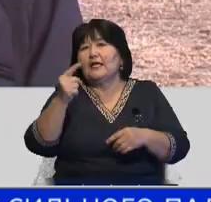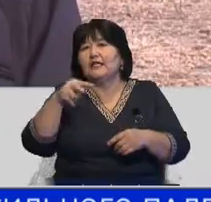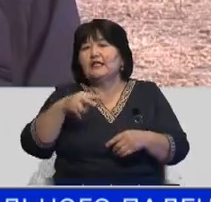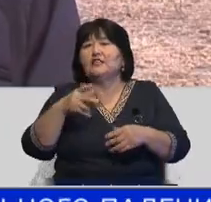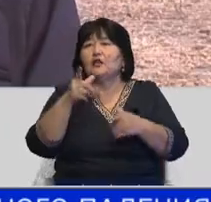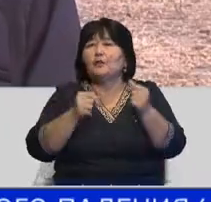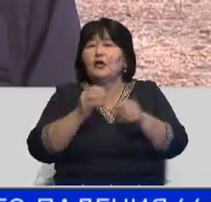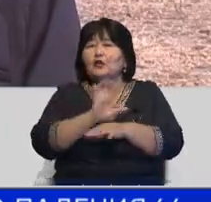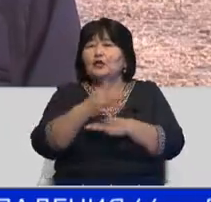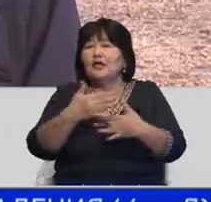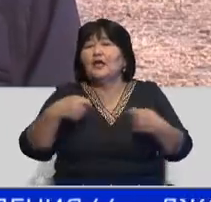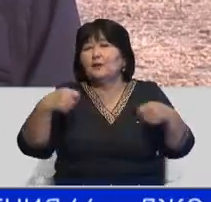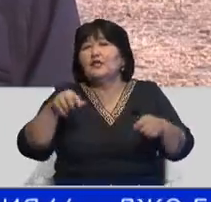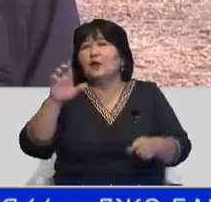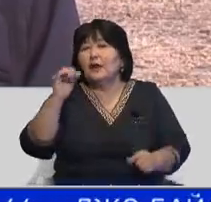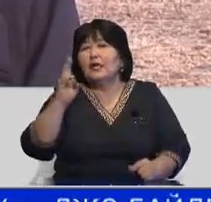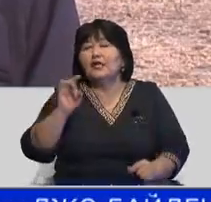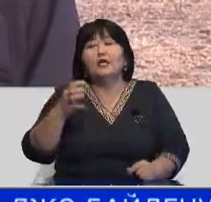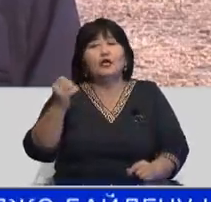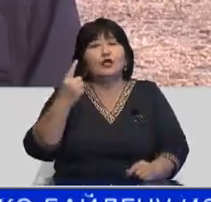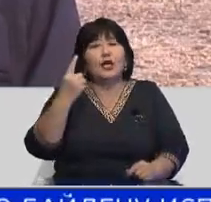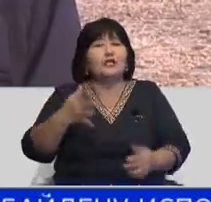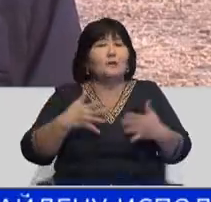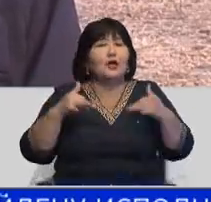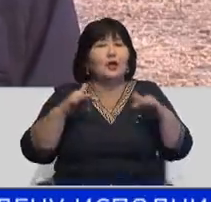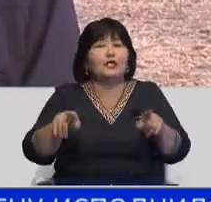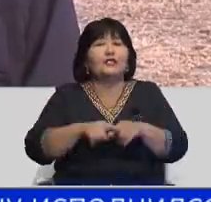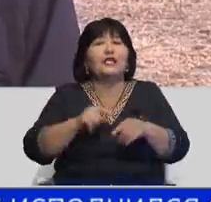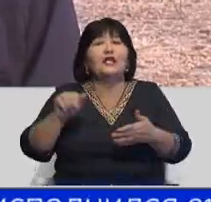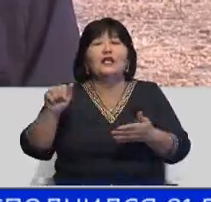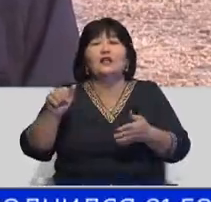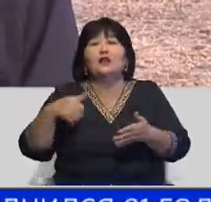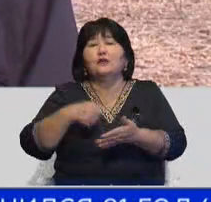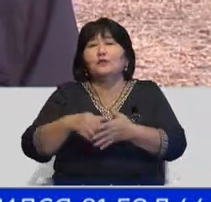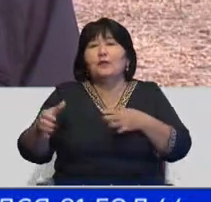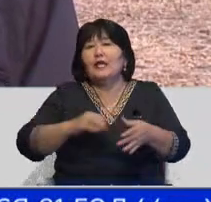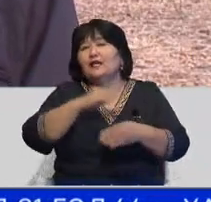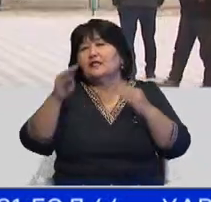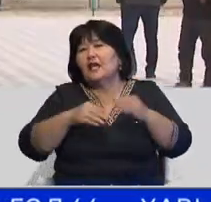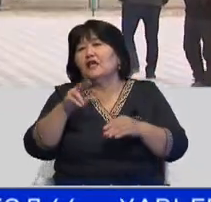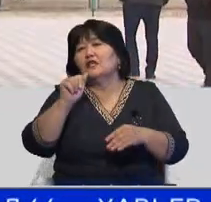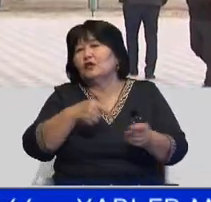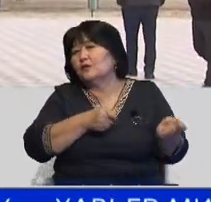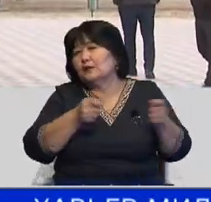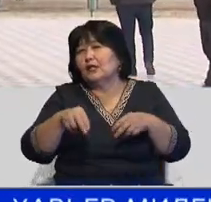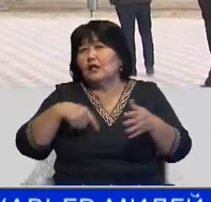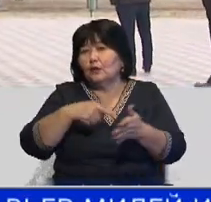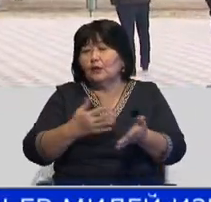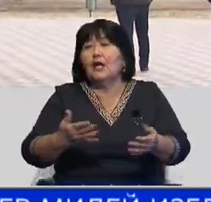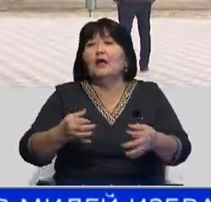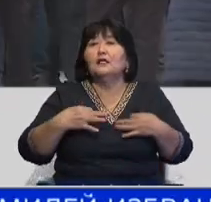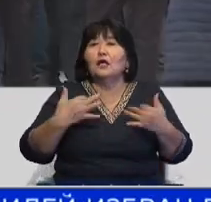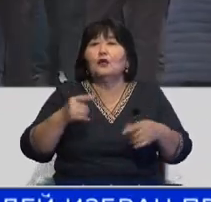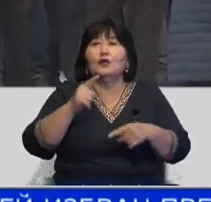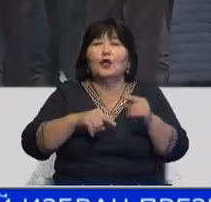молочных изделий, которые продавали в Байконыре. Еще одно из его больших дел – мельница. Все приезжали к нам перемолоть зерно. В рамках юбилейных торжеств